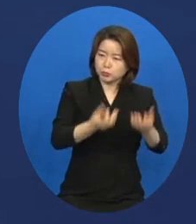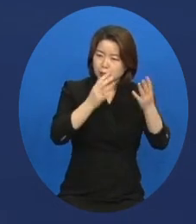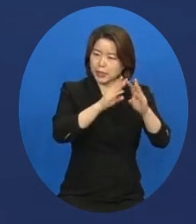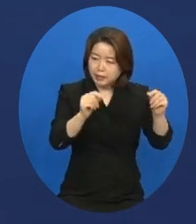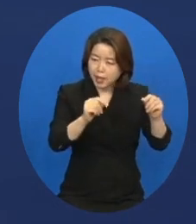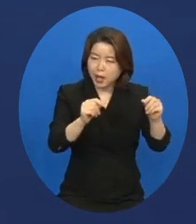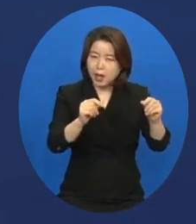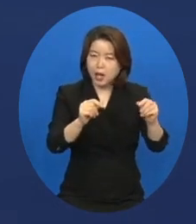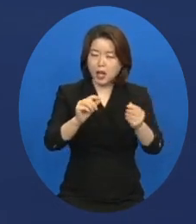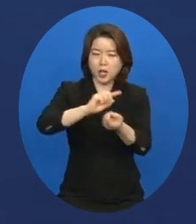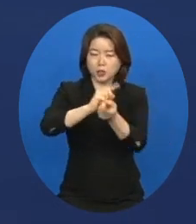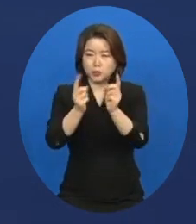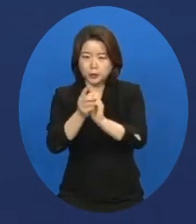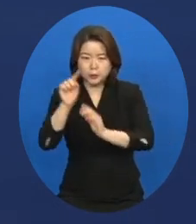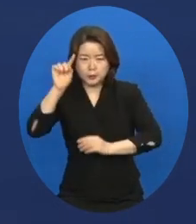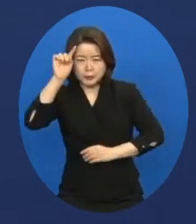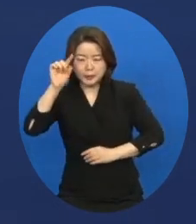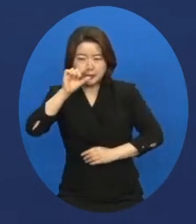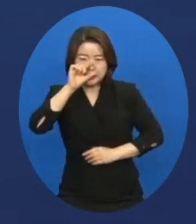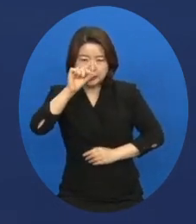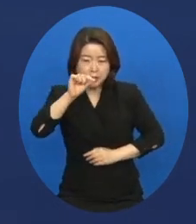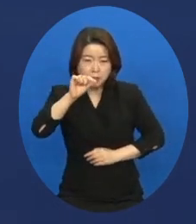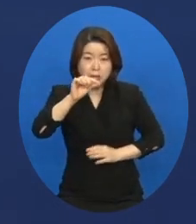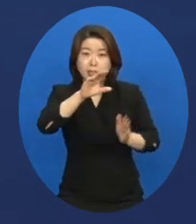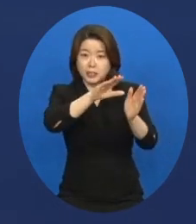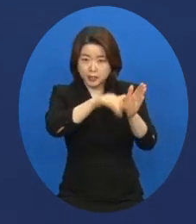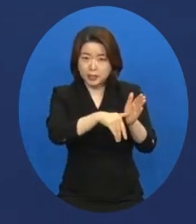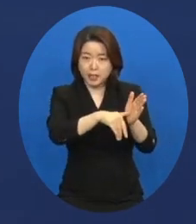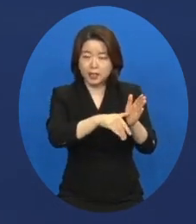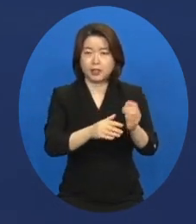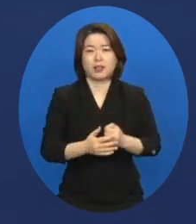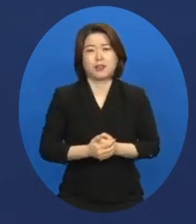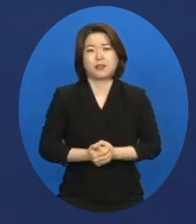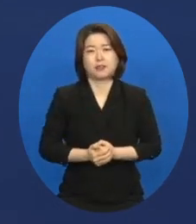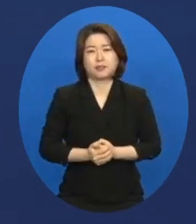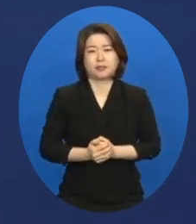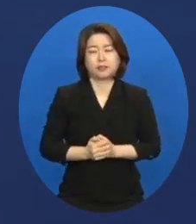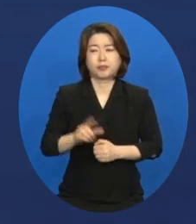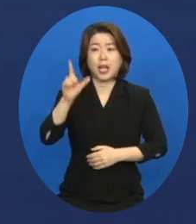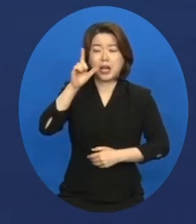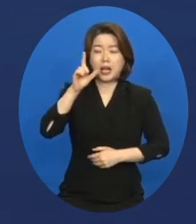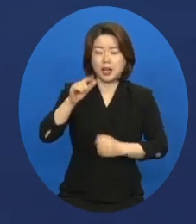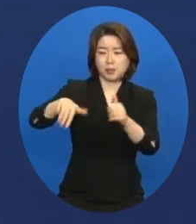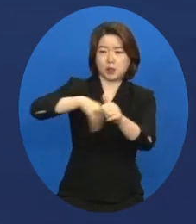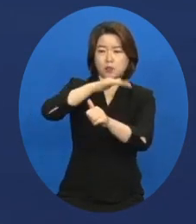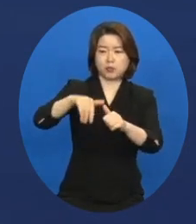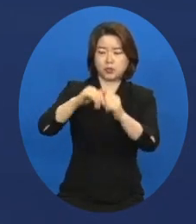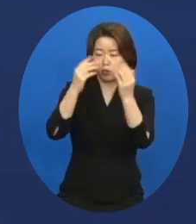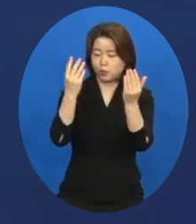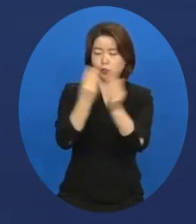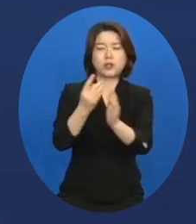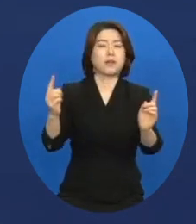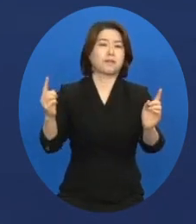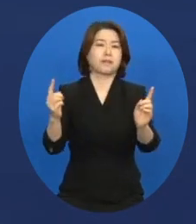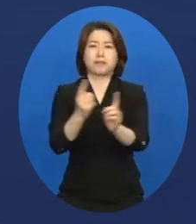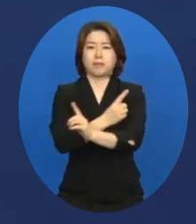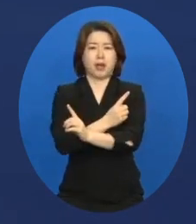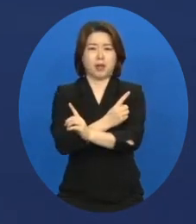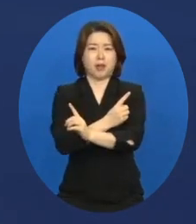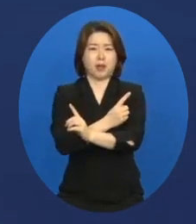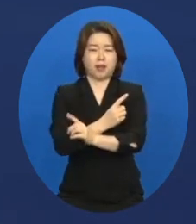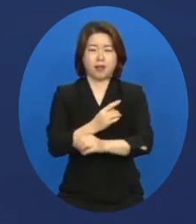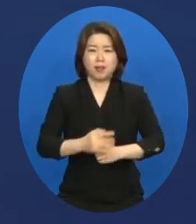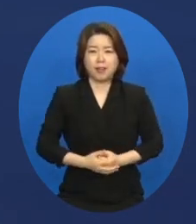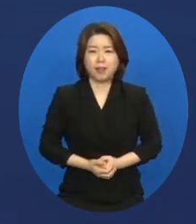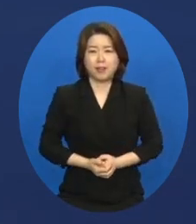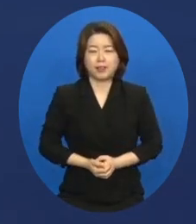땅이겠느냐 서로 신경이 예민해 있을 그때 갈렙이 분위기를 완전히 바꾸어 놓지 않았겠습니까?